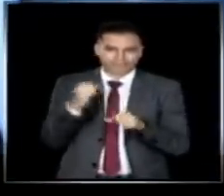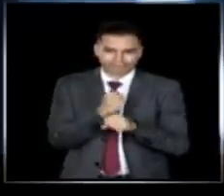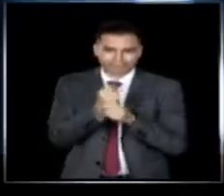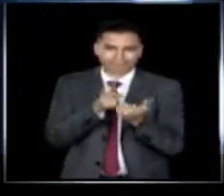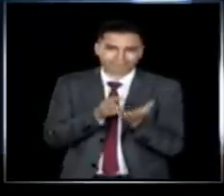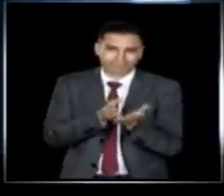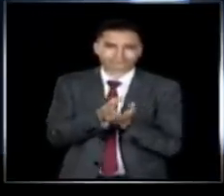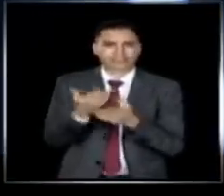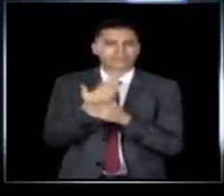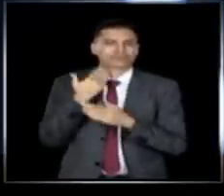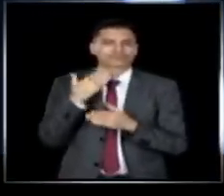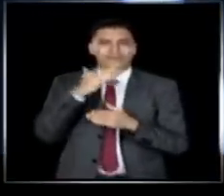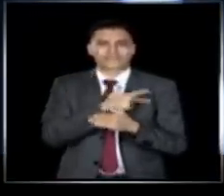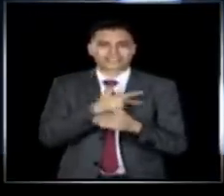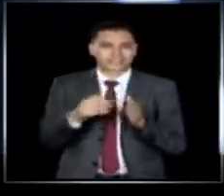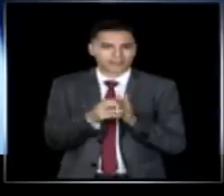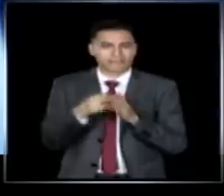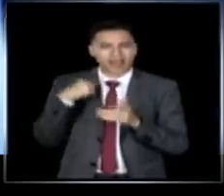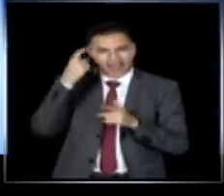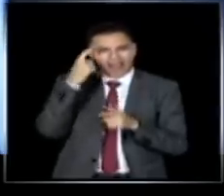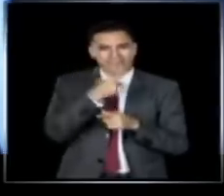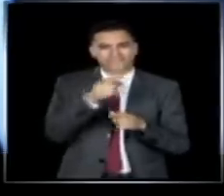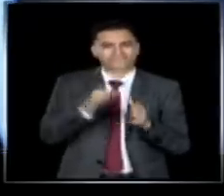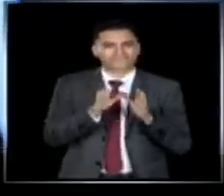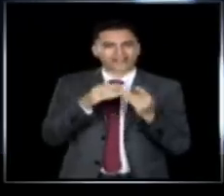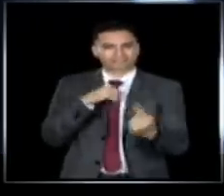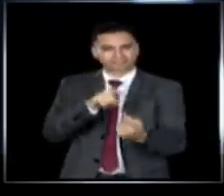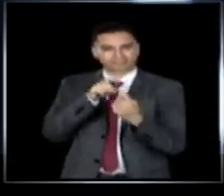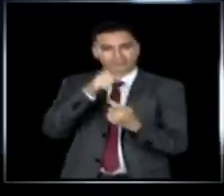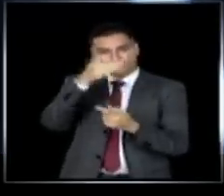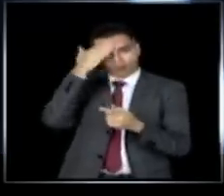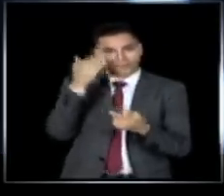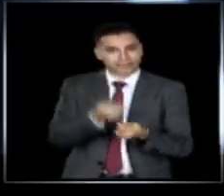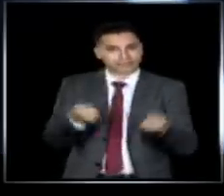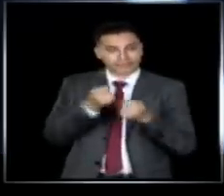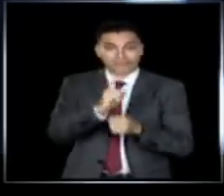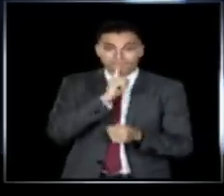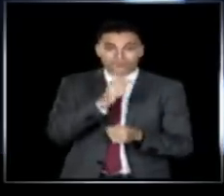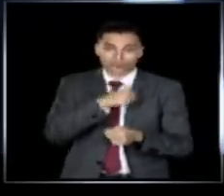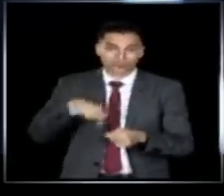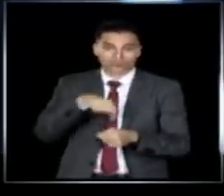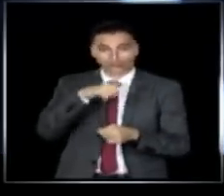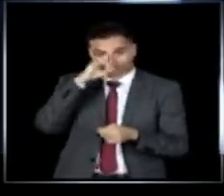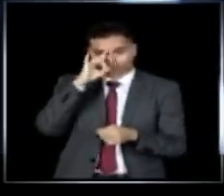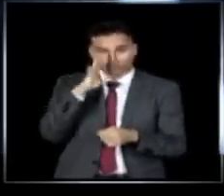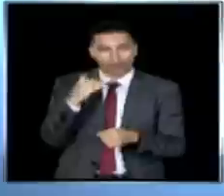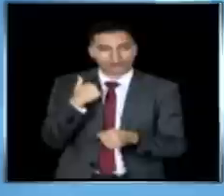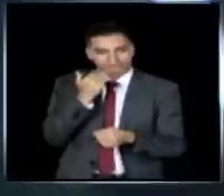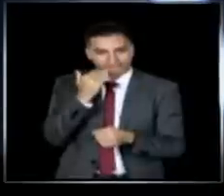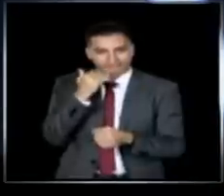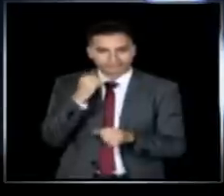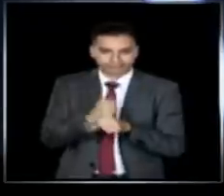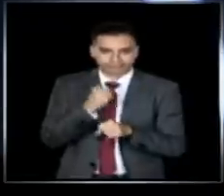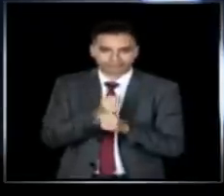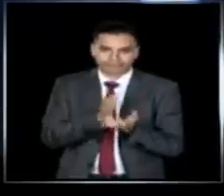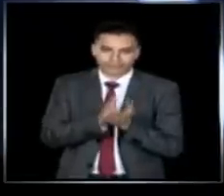اسم الجامعة. إحنا عارفين إن الفريق اللي قدامنا هيبقى عنده خبرة ومشاركين قبل كده كذا مرة، بس إن شاء الله إحنا نقدم مواجهة ونقدر نكسب الماتش.